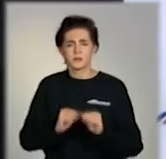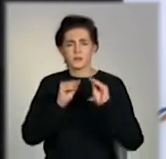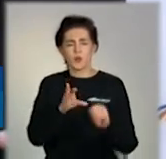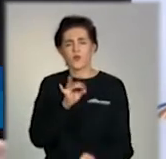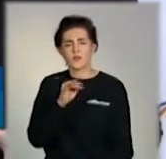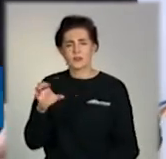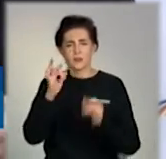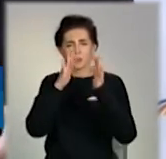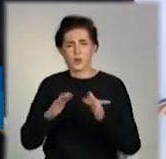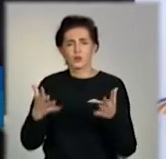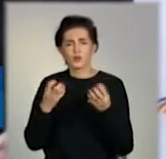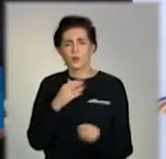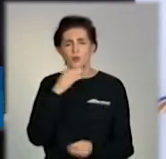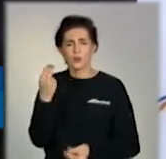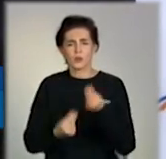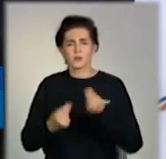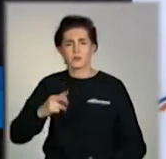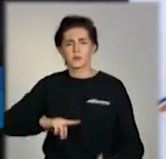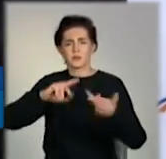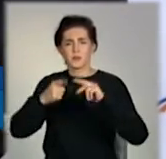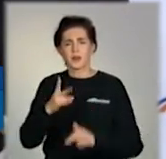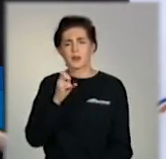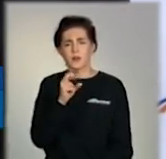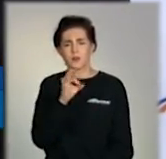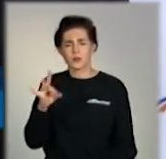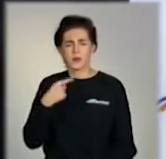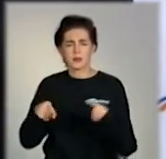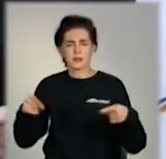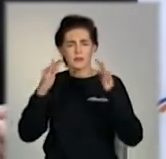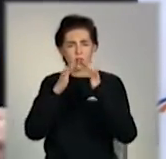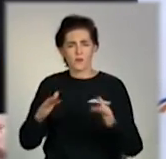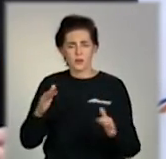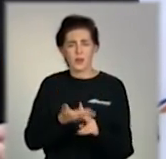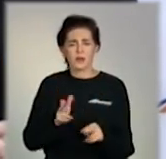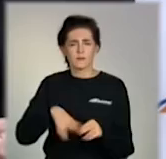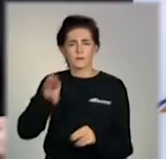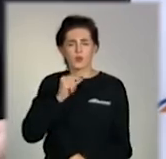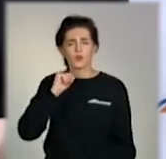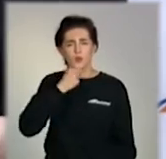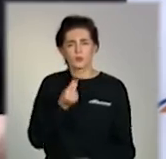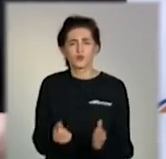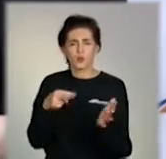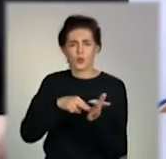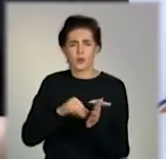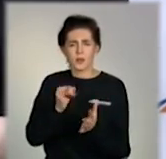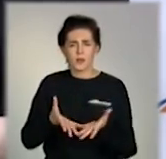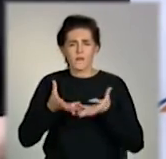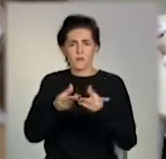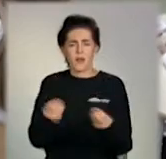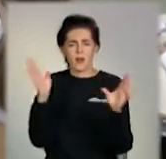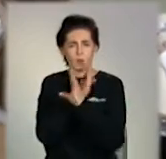а десяток таких іграшок замінить цілий набір новорічних прикрас. Заощадить ваші кошти та зменшить вплив на